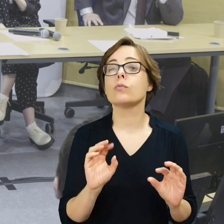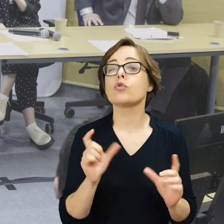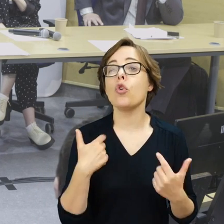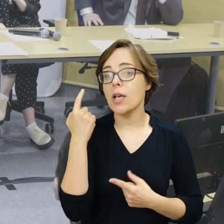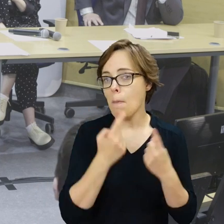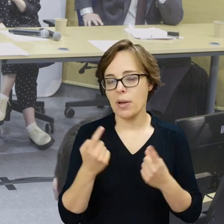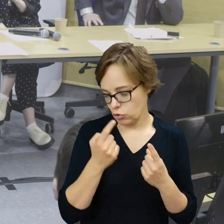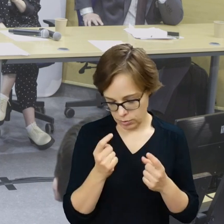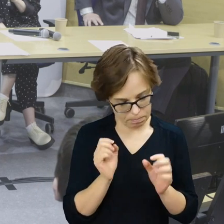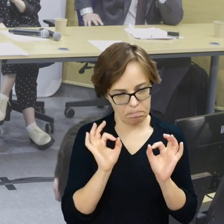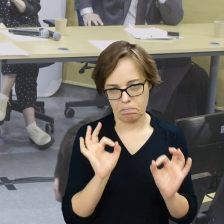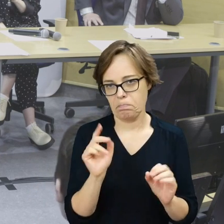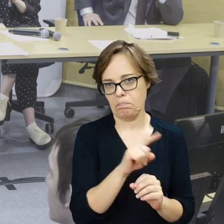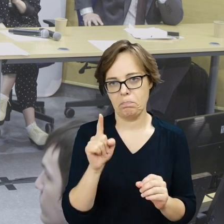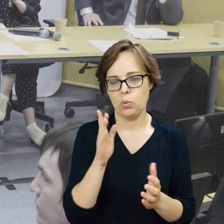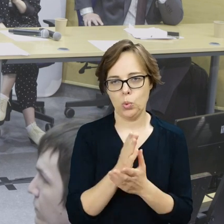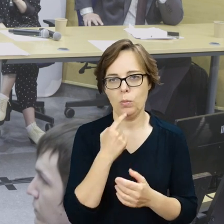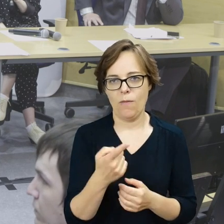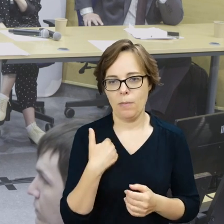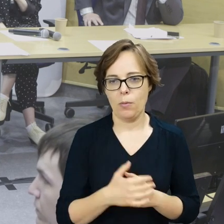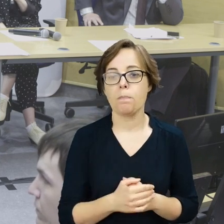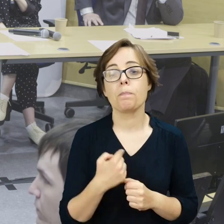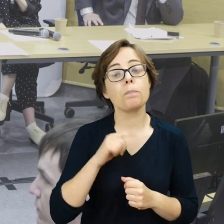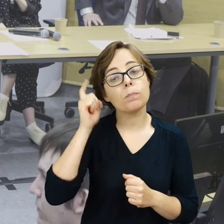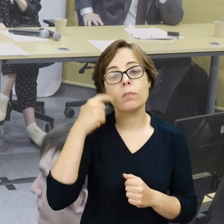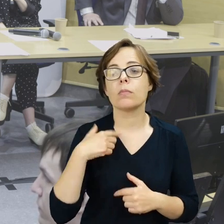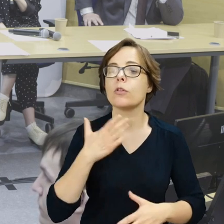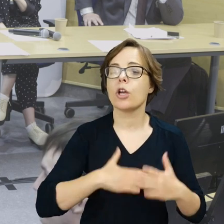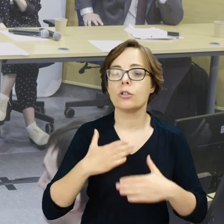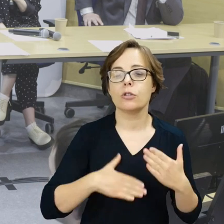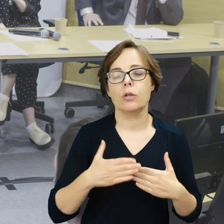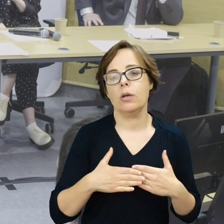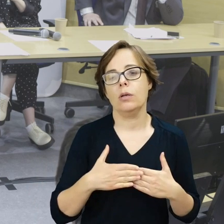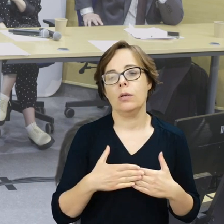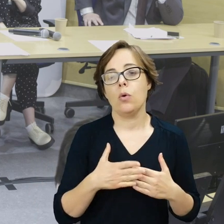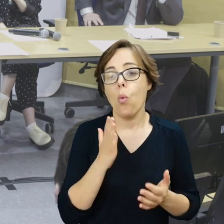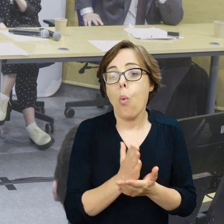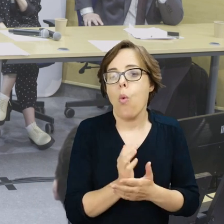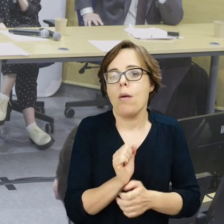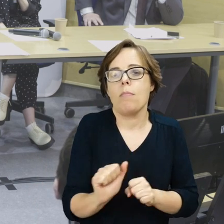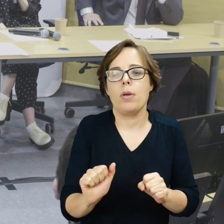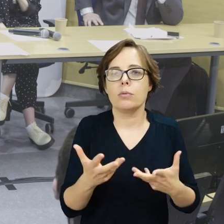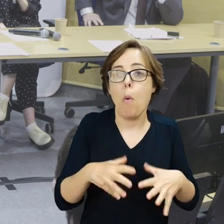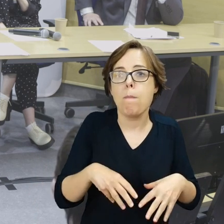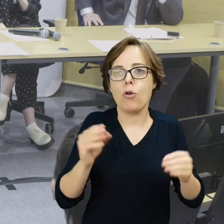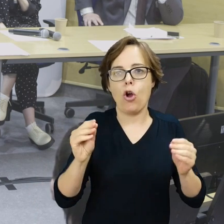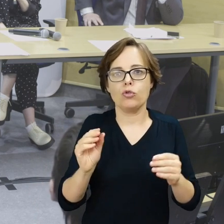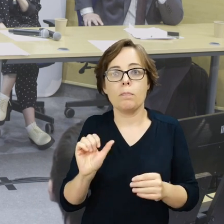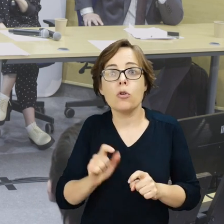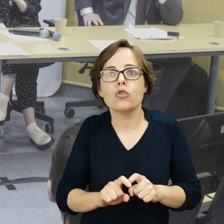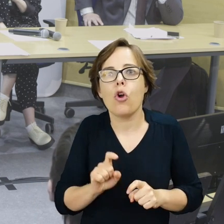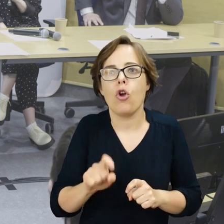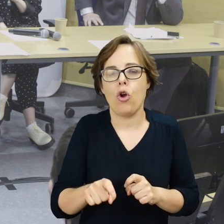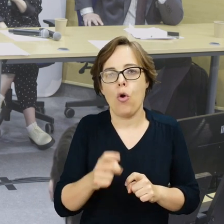spotkaniu. Przede wszystkim cieszę się, że to jest już jakiś początek i pierwszy krok do tego, że